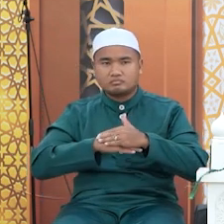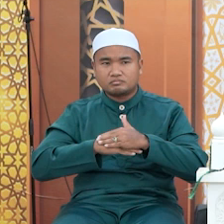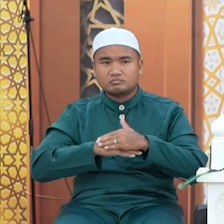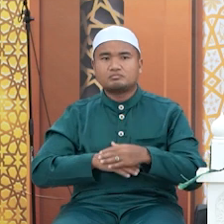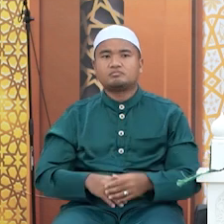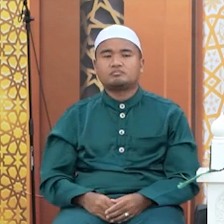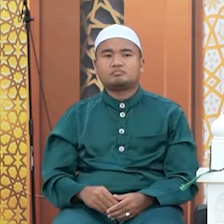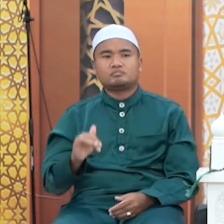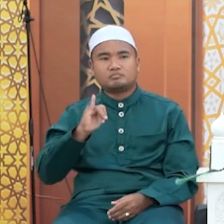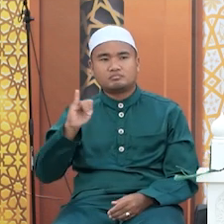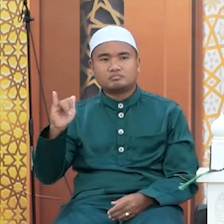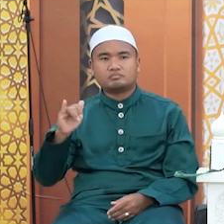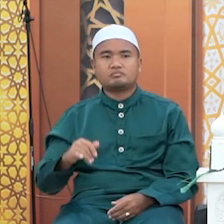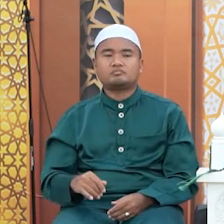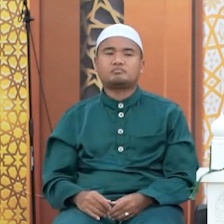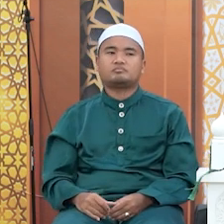alamin.